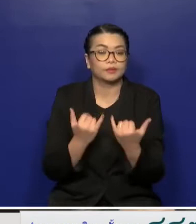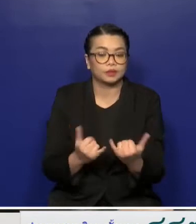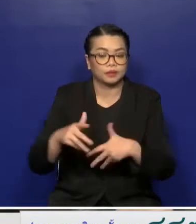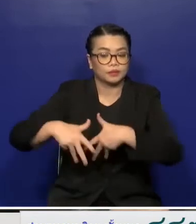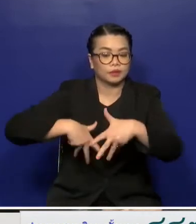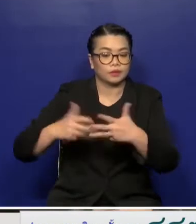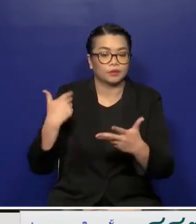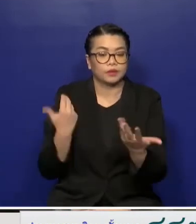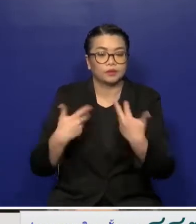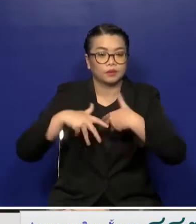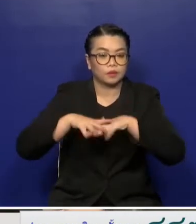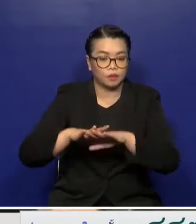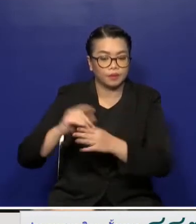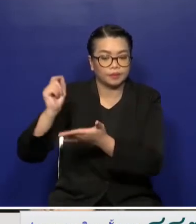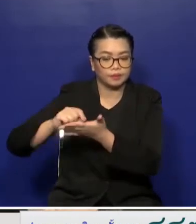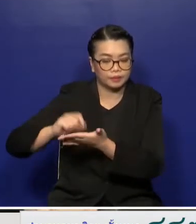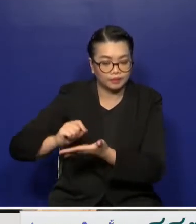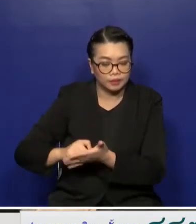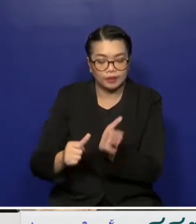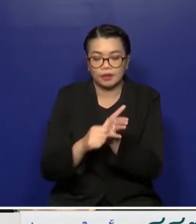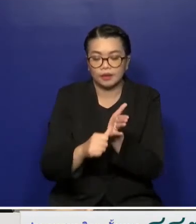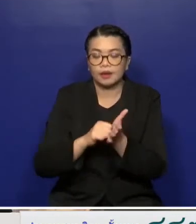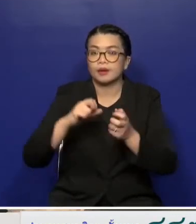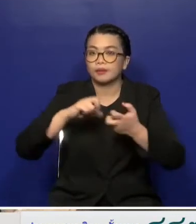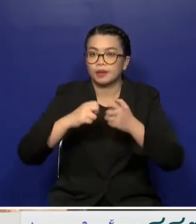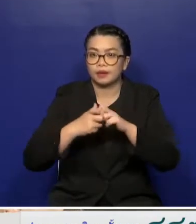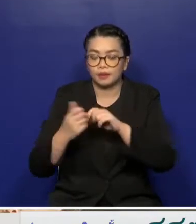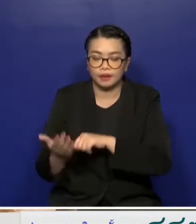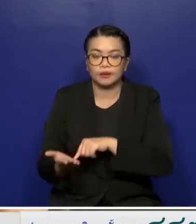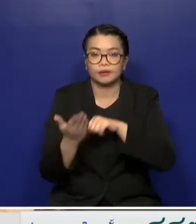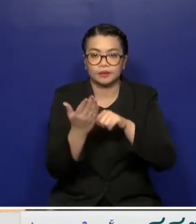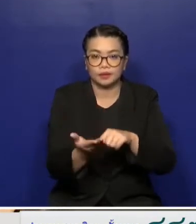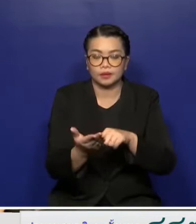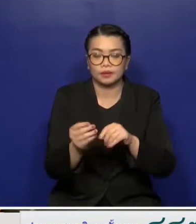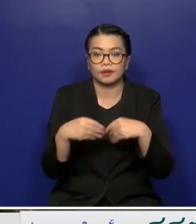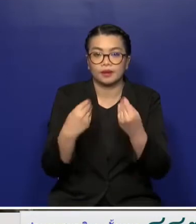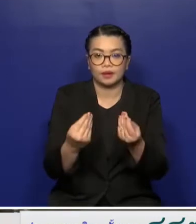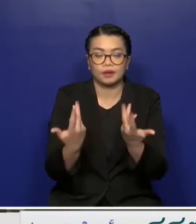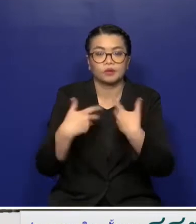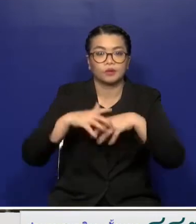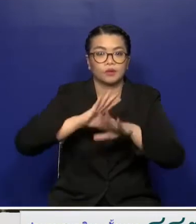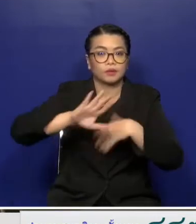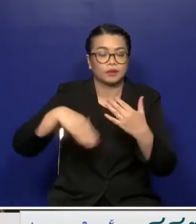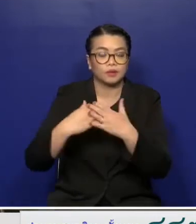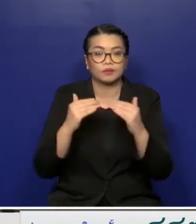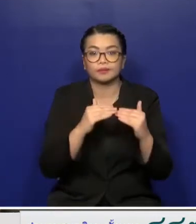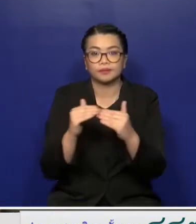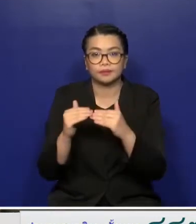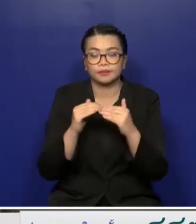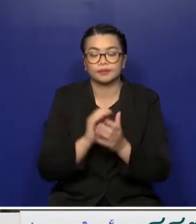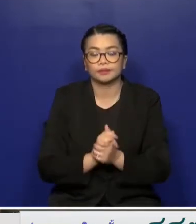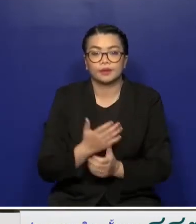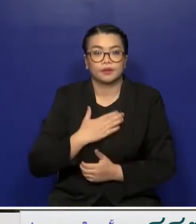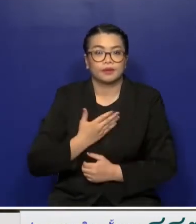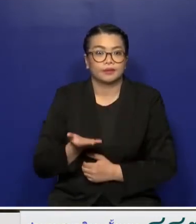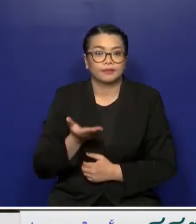มในทางการปกครองในระดับท้องถิ่นมากยิ่งขึ้นผมขออนุญาตที่จะอธิบายเหตุผลเพิ่มเติ